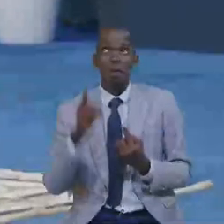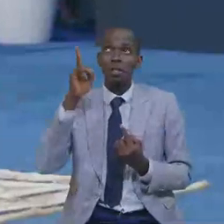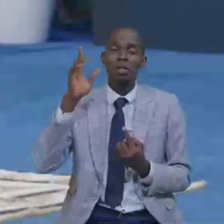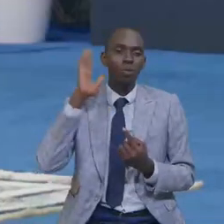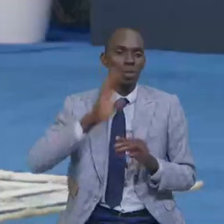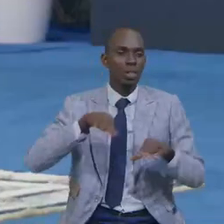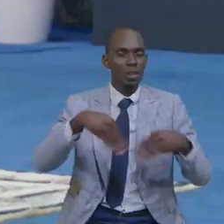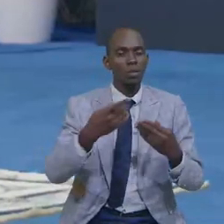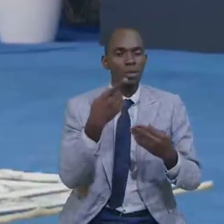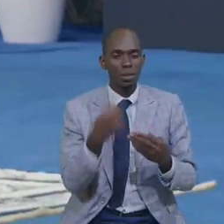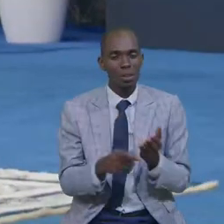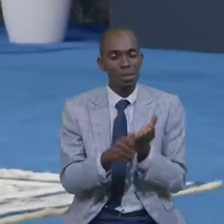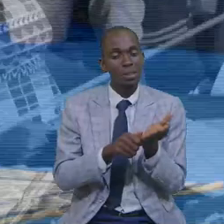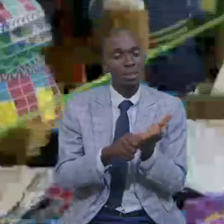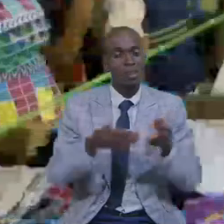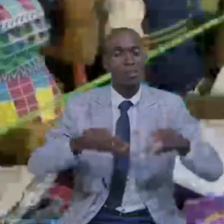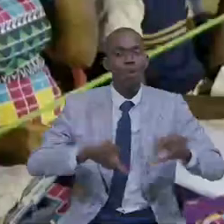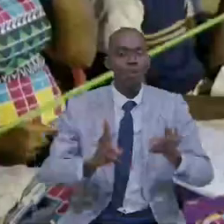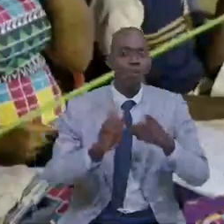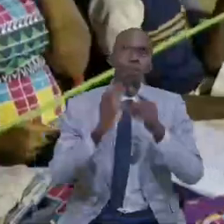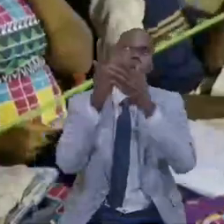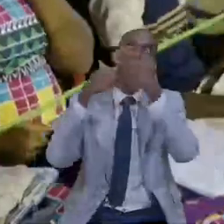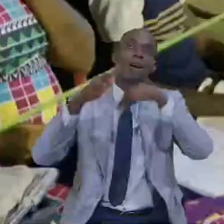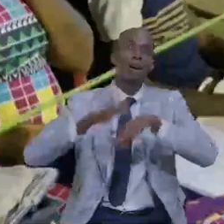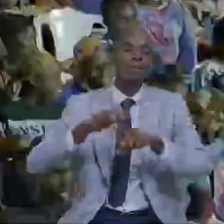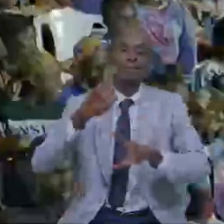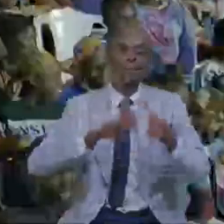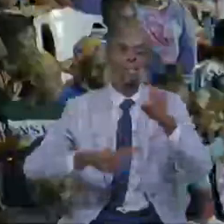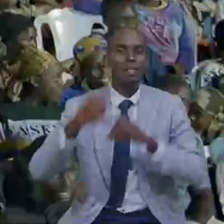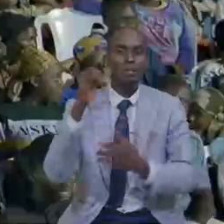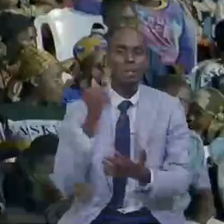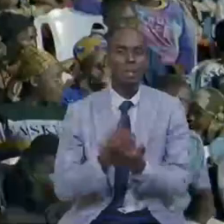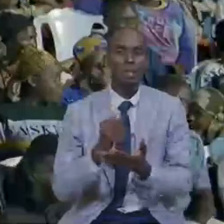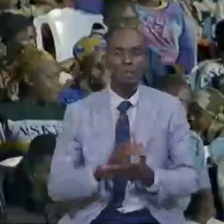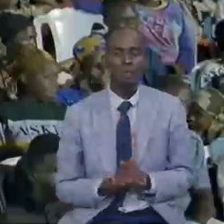vais te donner le billet qui mène aussi elle AMEN